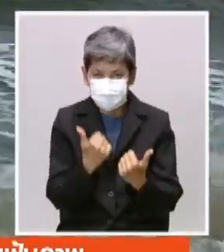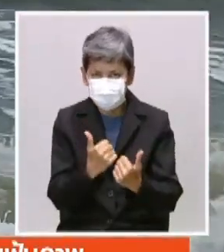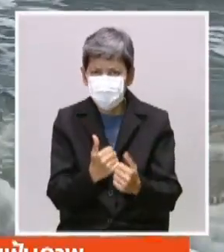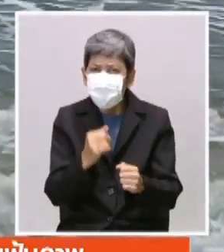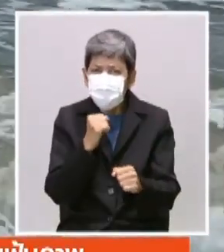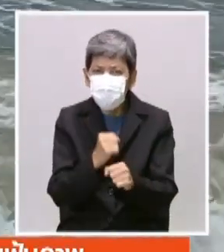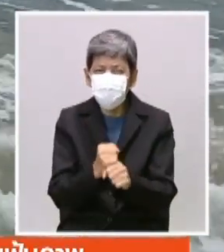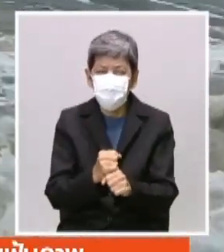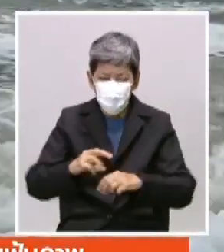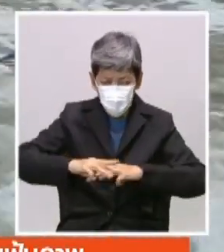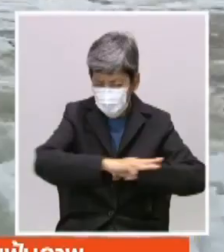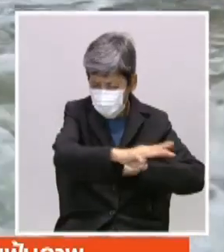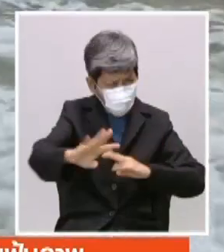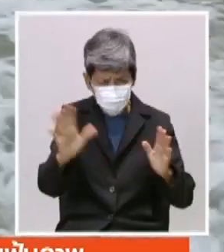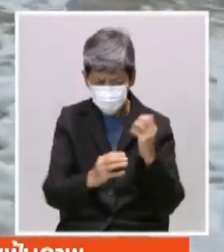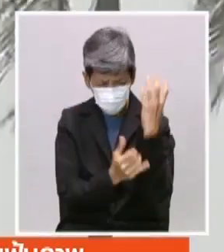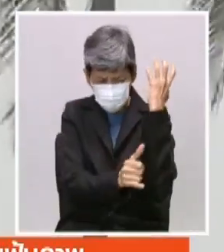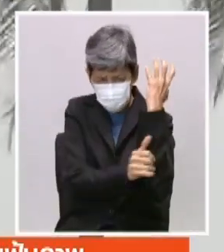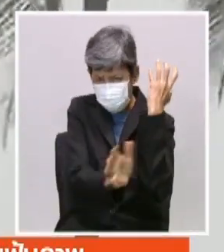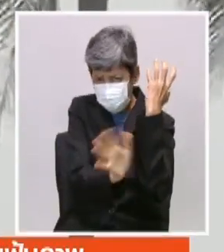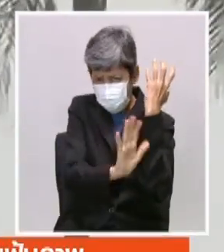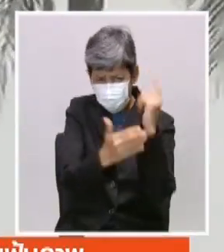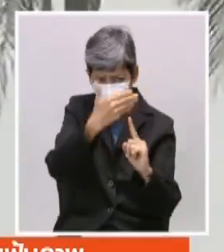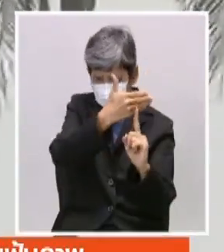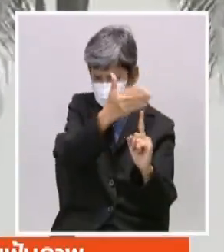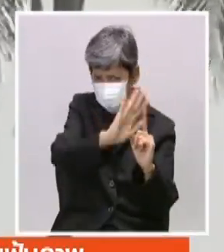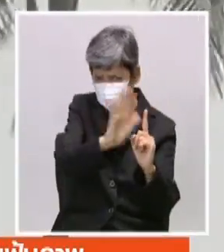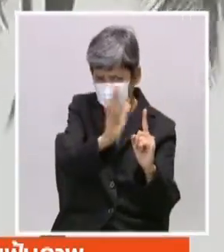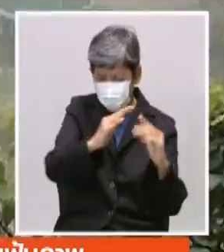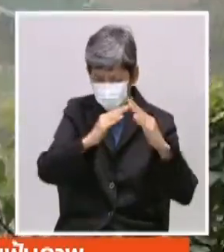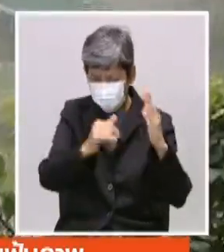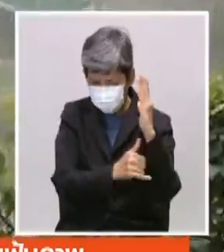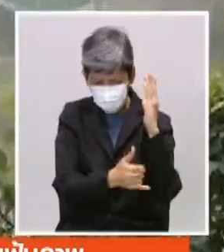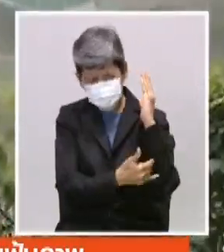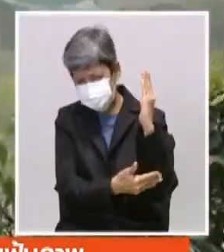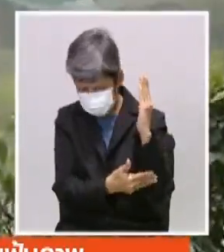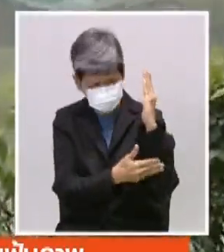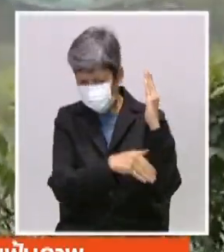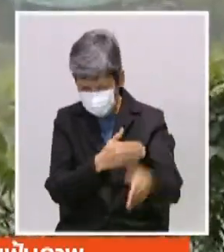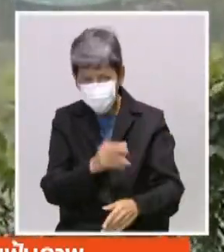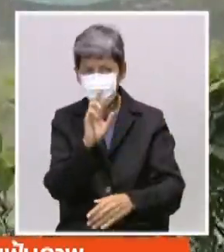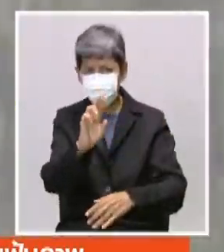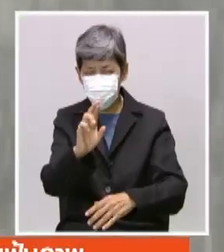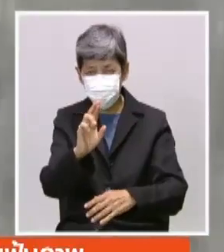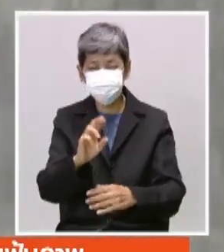ให้หลีกเลี่ยงการอยู่ในที่โล่งแจ้งใต้ต้นไม้ใหญ่ป้ายโฆษณาสิ่งปลูกสร้างที่ไม่แข็งแรงค่ะ